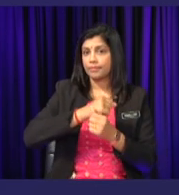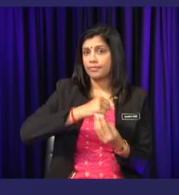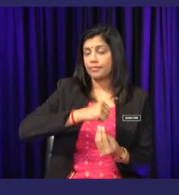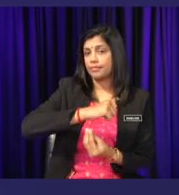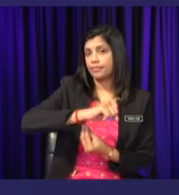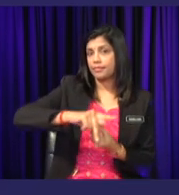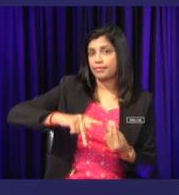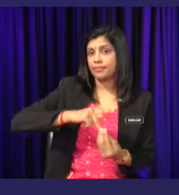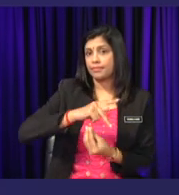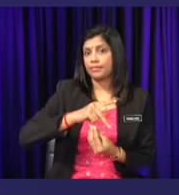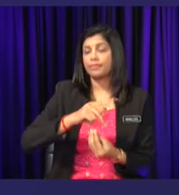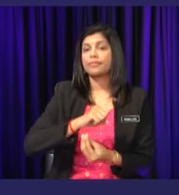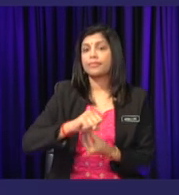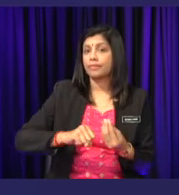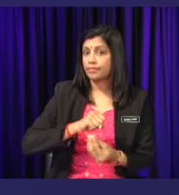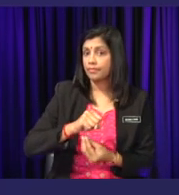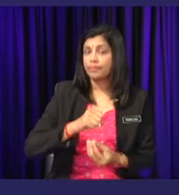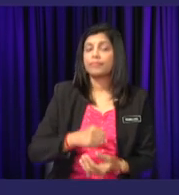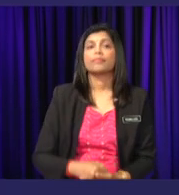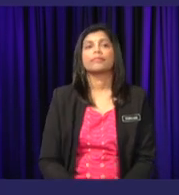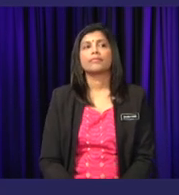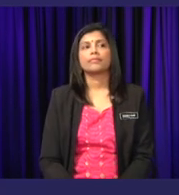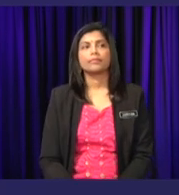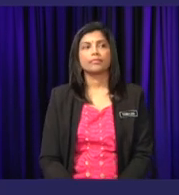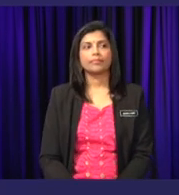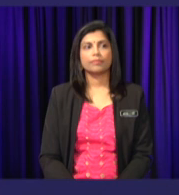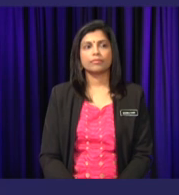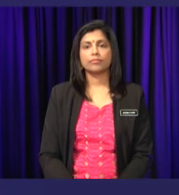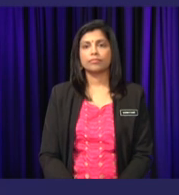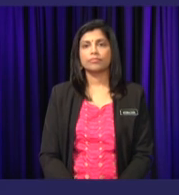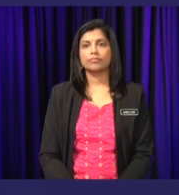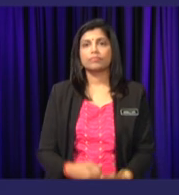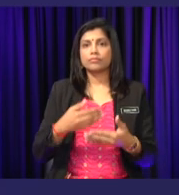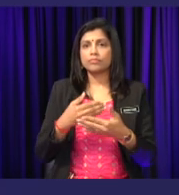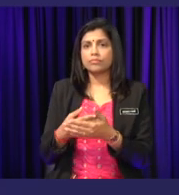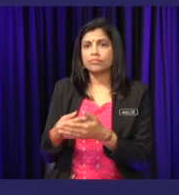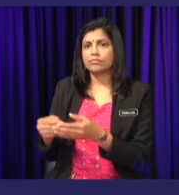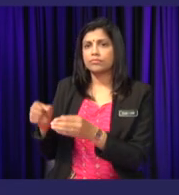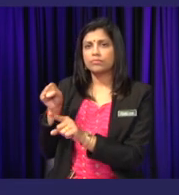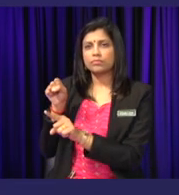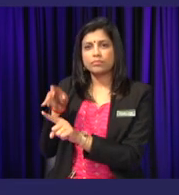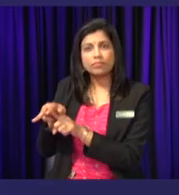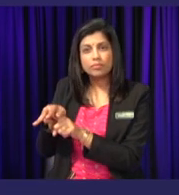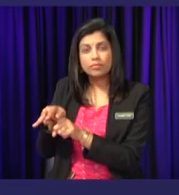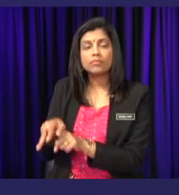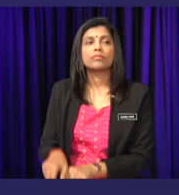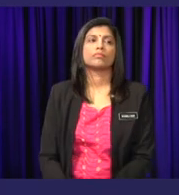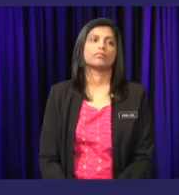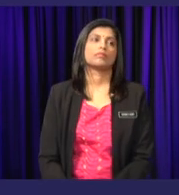ya penghasilan tenaga daripada sumber alam ya Jadi pada pendapat anda pendapat anda